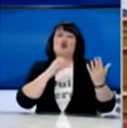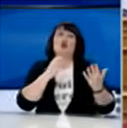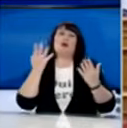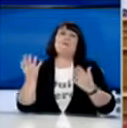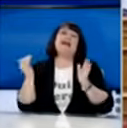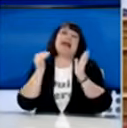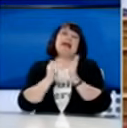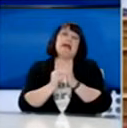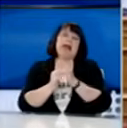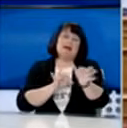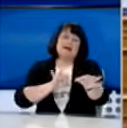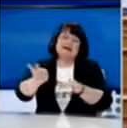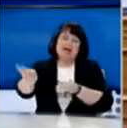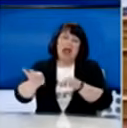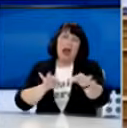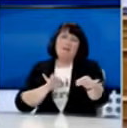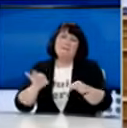3.385.000.